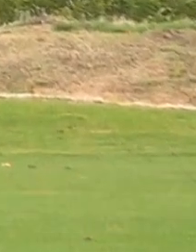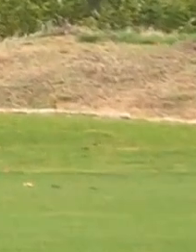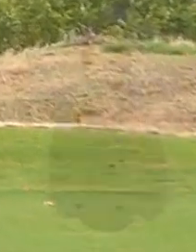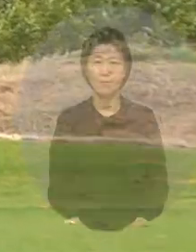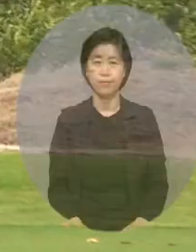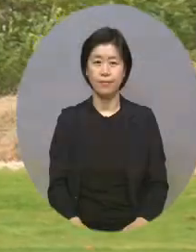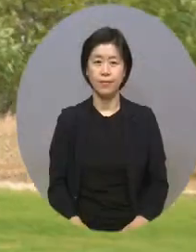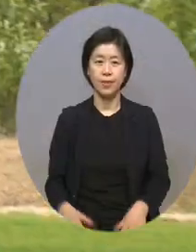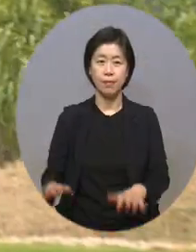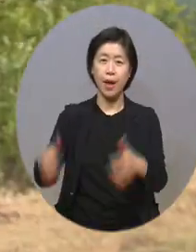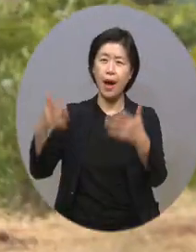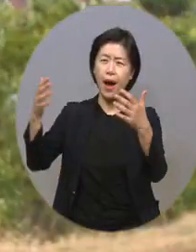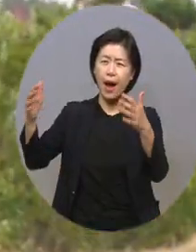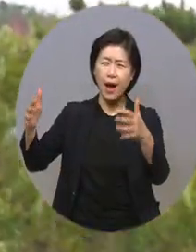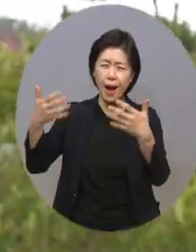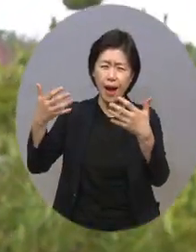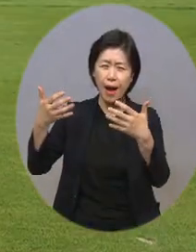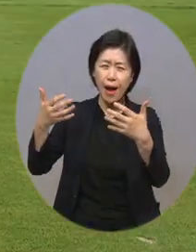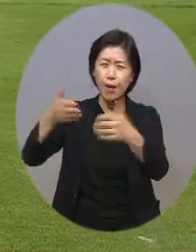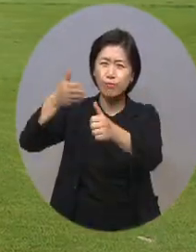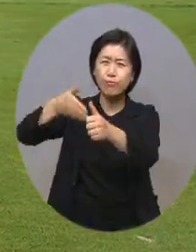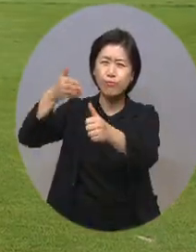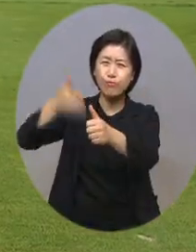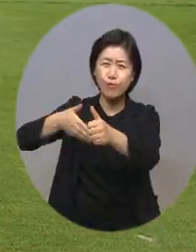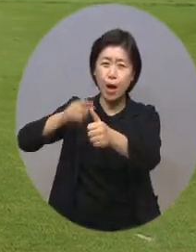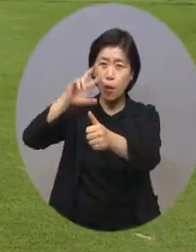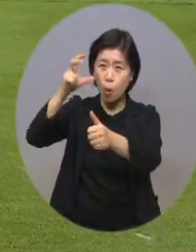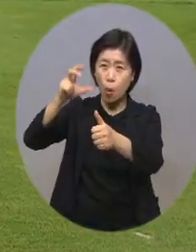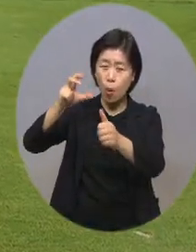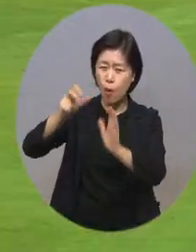삼아 밀어다오.